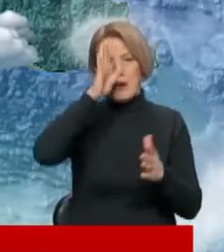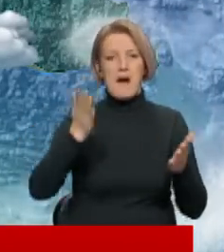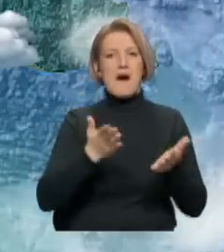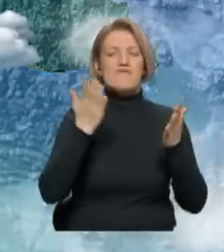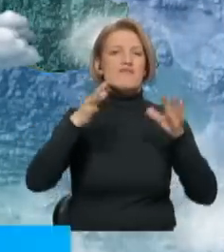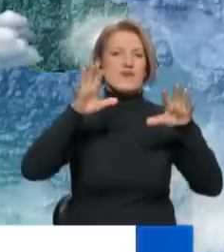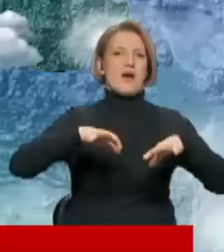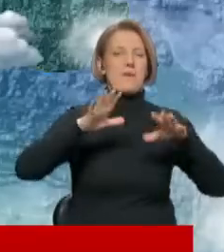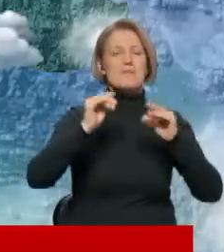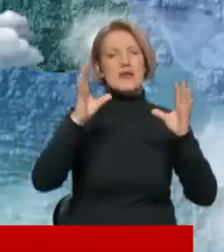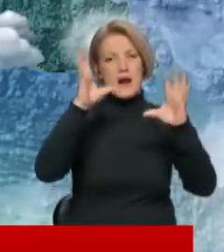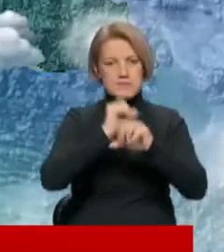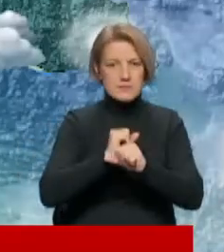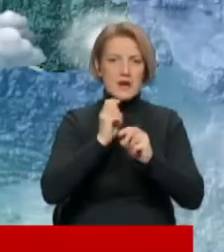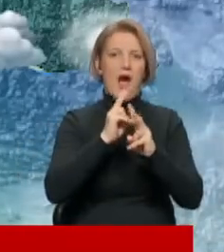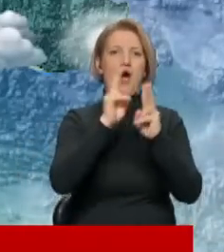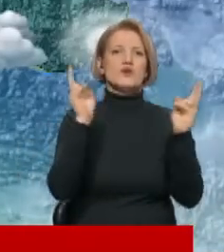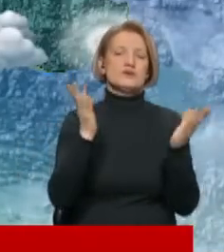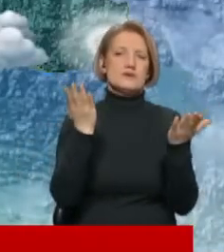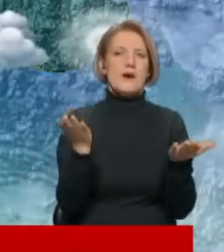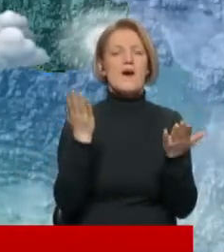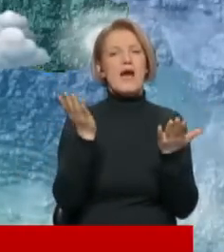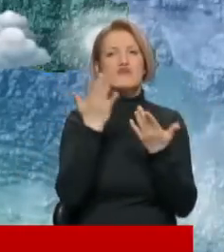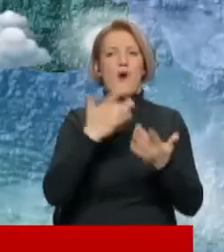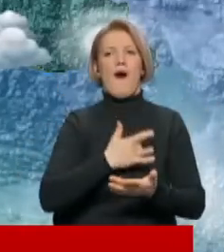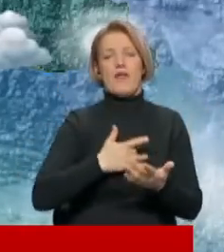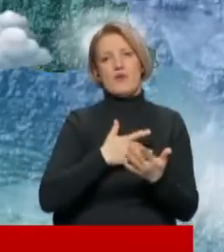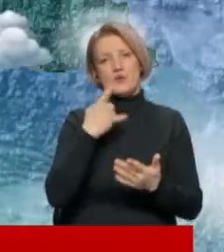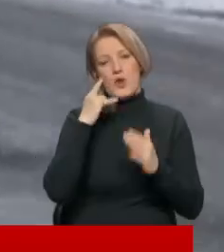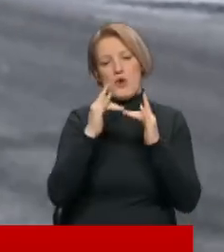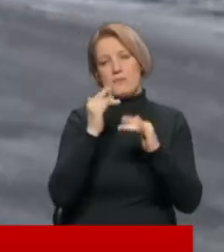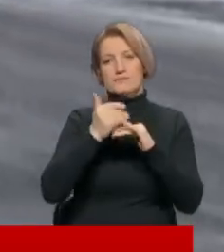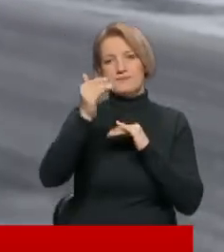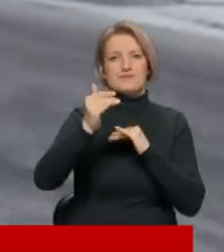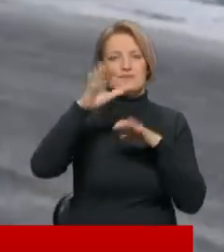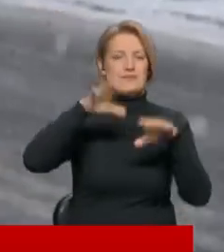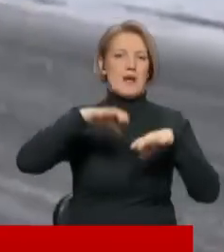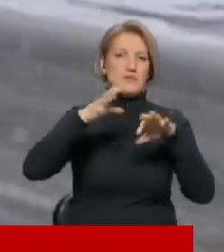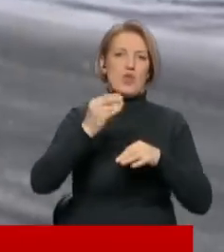var Bir kapatıp bir açacak hava hafif yağmur geçişleri en çok Anadolu yakasında görülecek